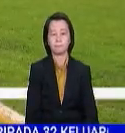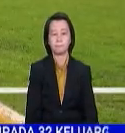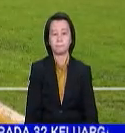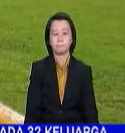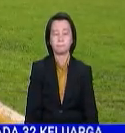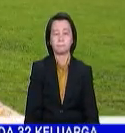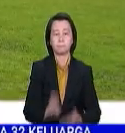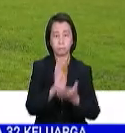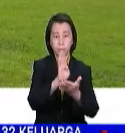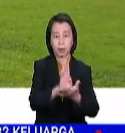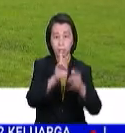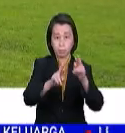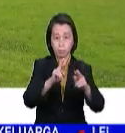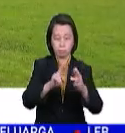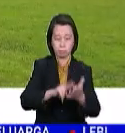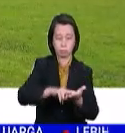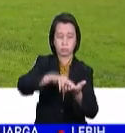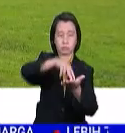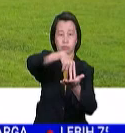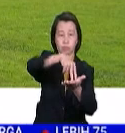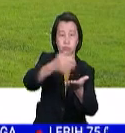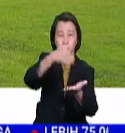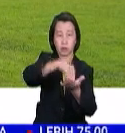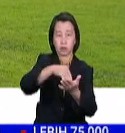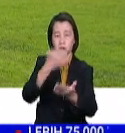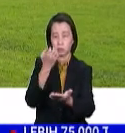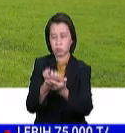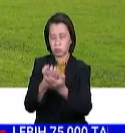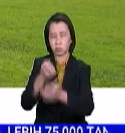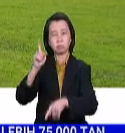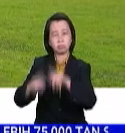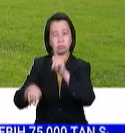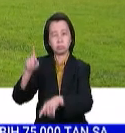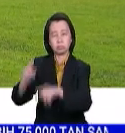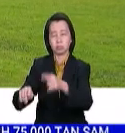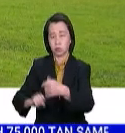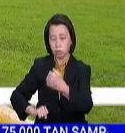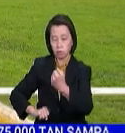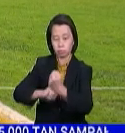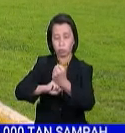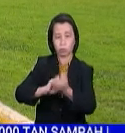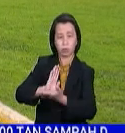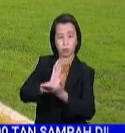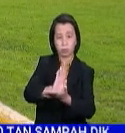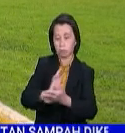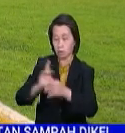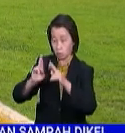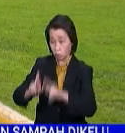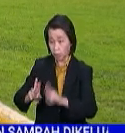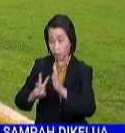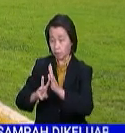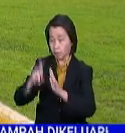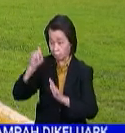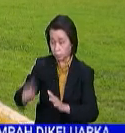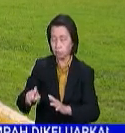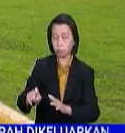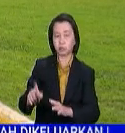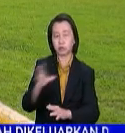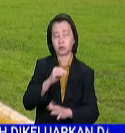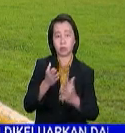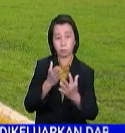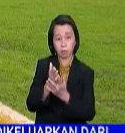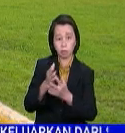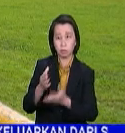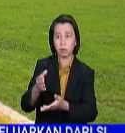Dalam usaha membantu rakyat untuk bangkit semula ketika ekonomi tidak menentu, sokongan dan bantuan daripada wakil rakyat sangat diperlukan. Dan